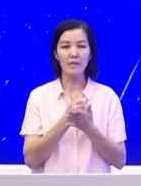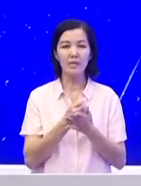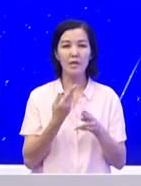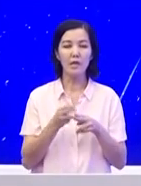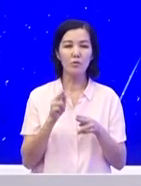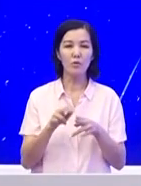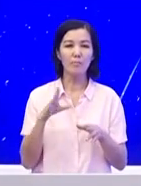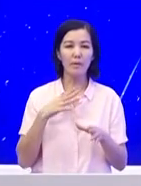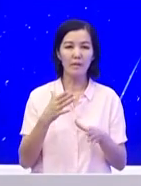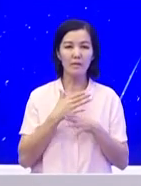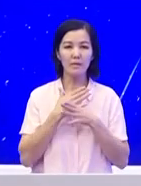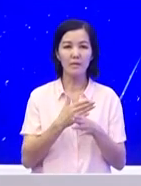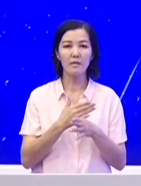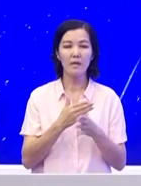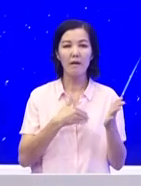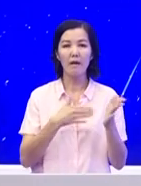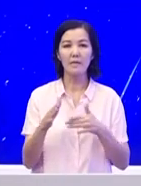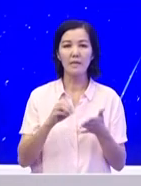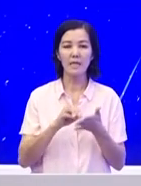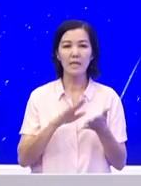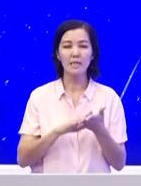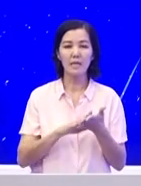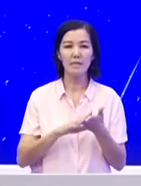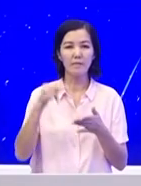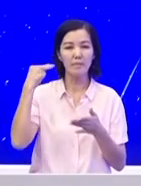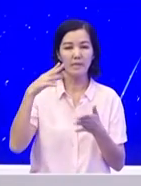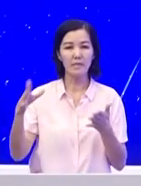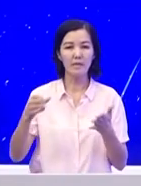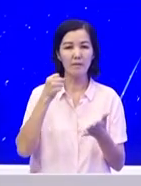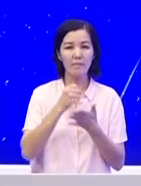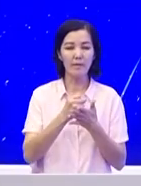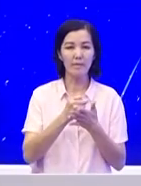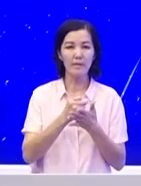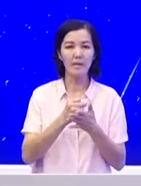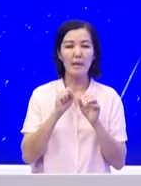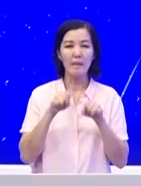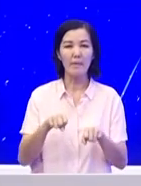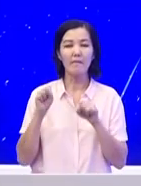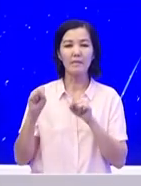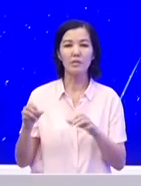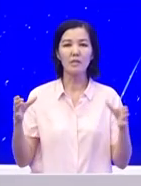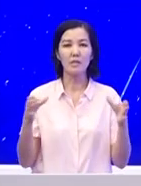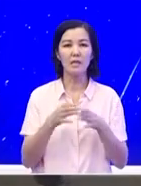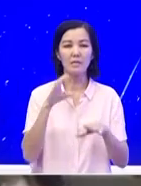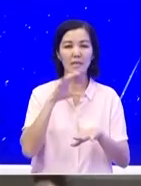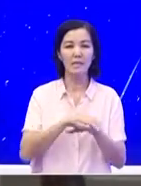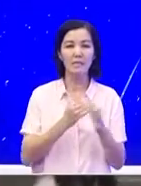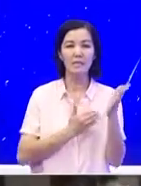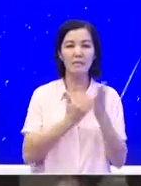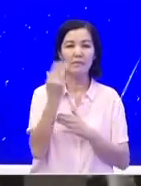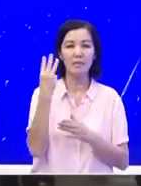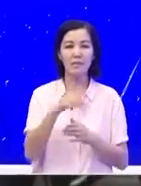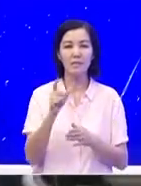было отказано в регистрации кандидатами в президенты. По данным правозащитных организаций, задержали свыше 30